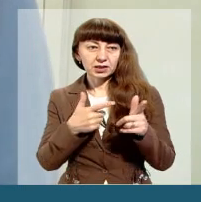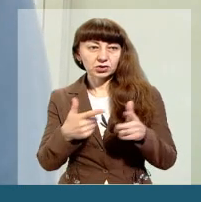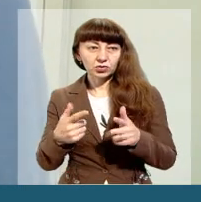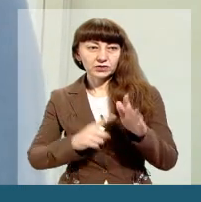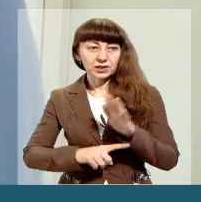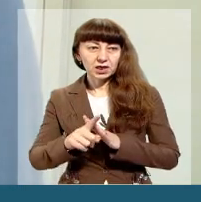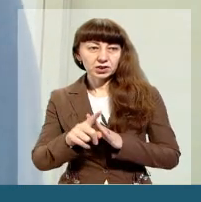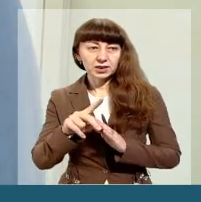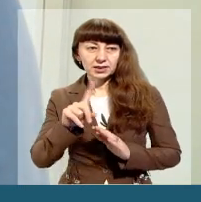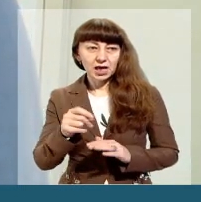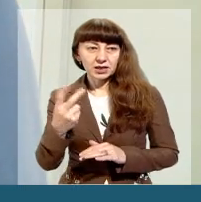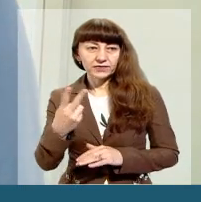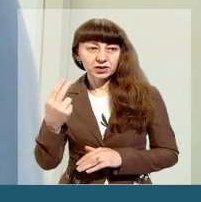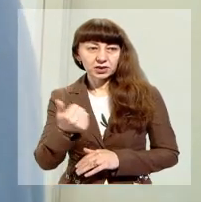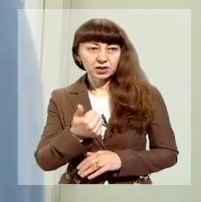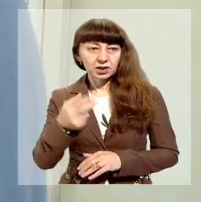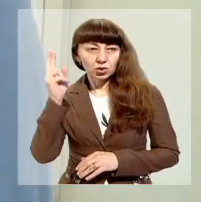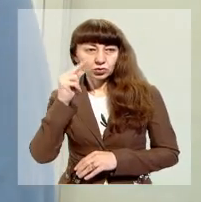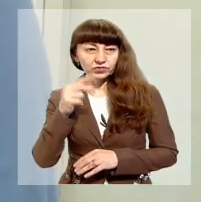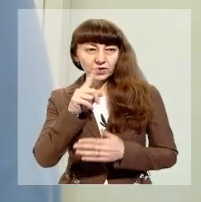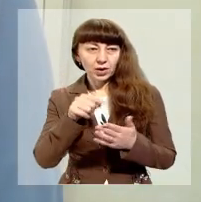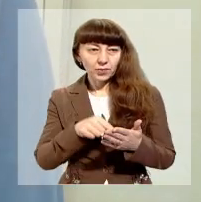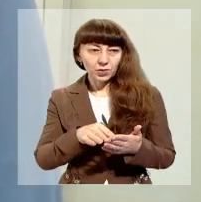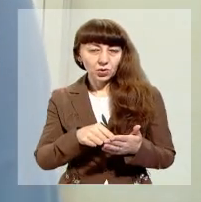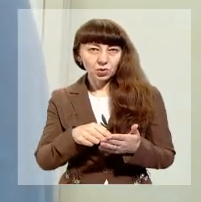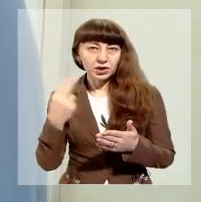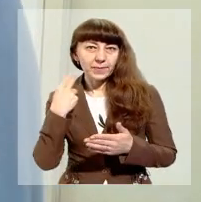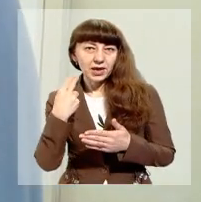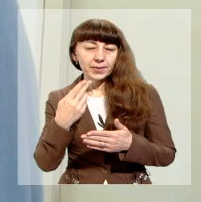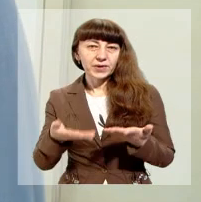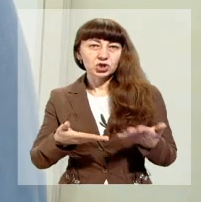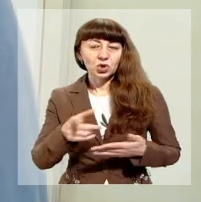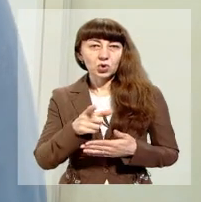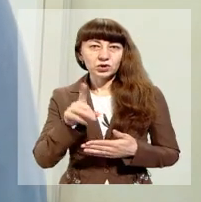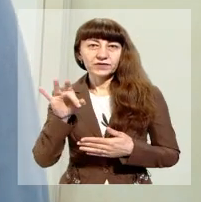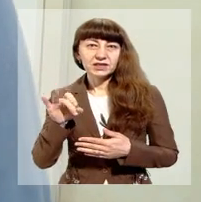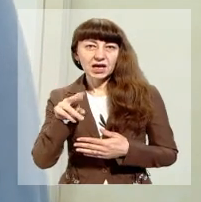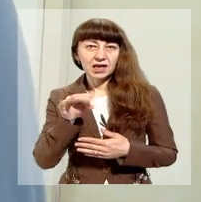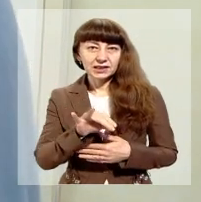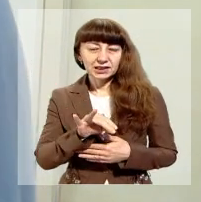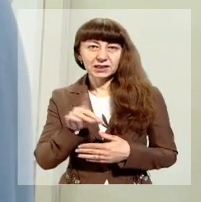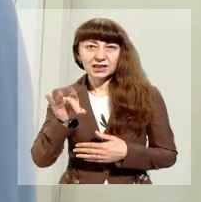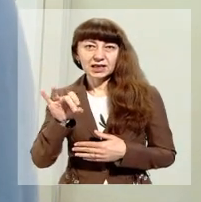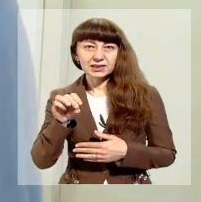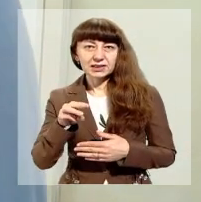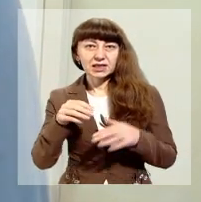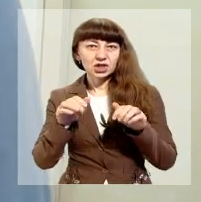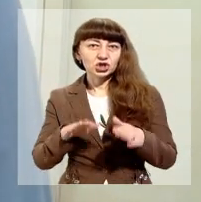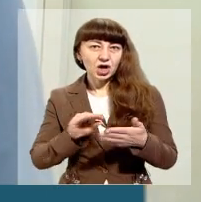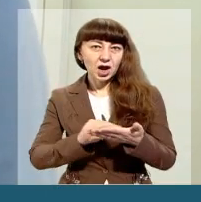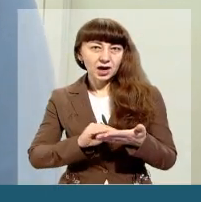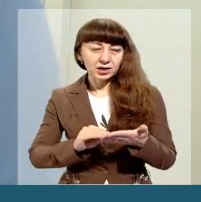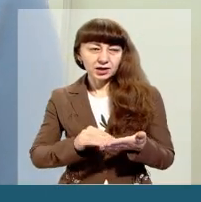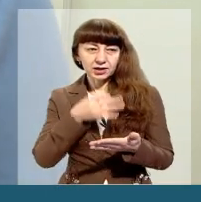2 недели, изучали вопросы, обязанности пешехода и дорожные знаки, решали тесты. В течение года у нас